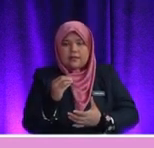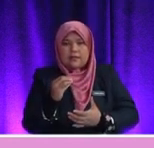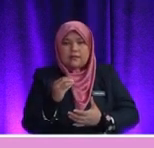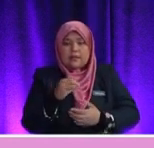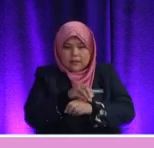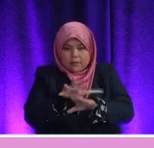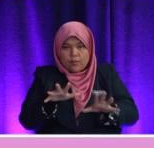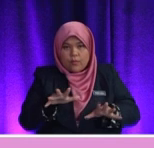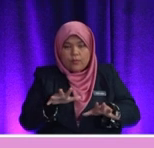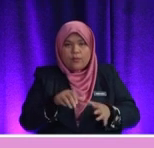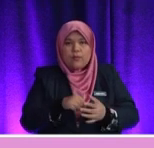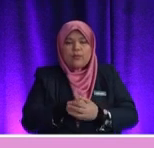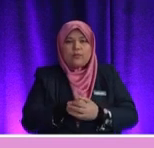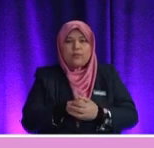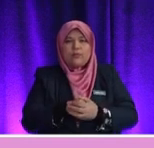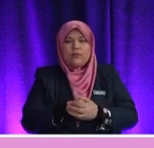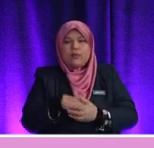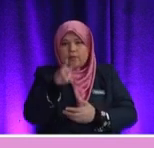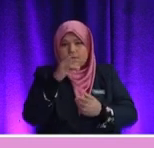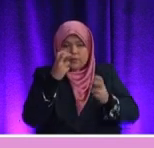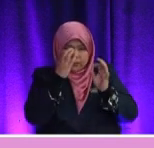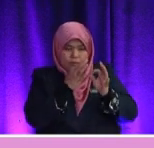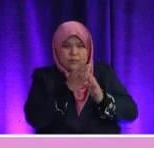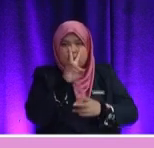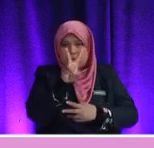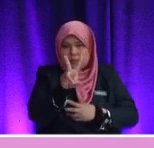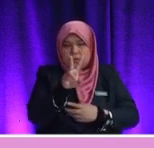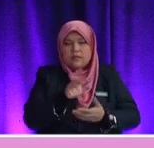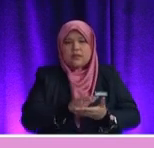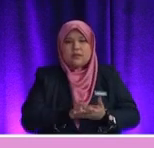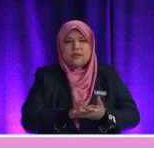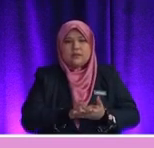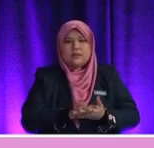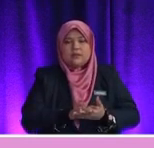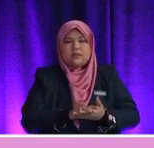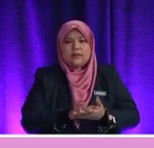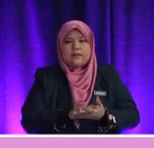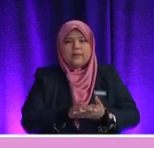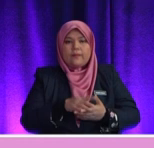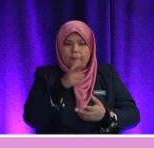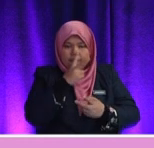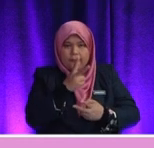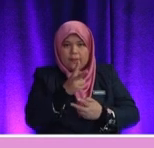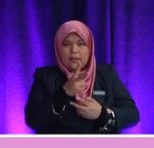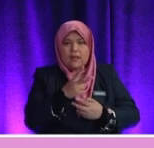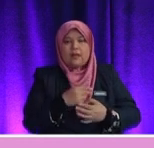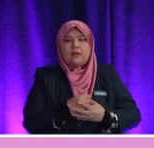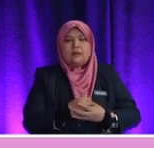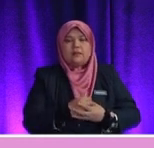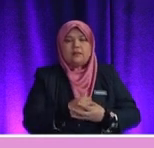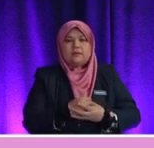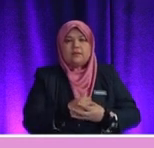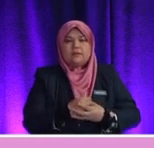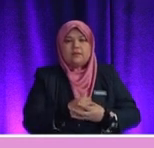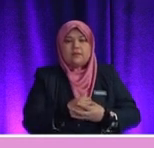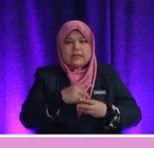leburan Yes kita fokus kepada dua dulu oke depresi itu sekitar akan melihat kepada hipotesis apa